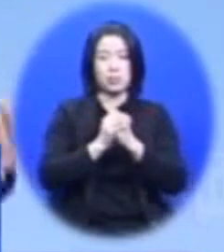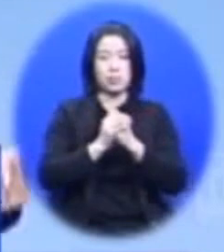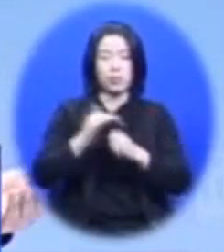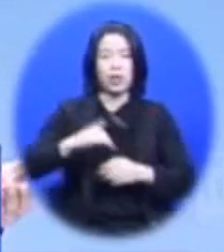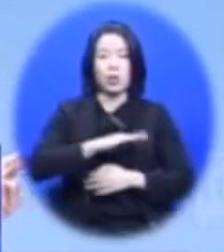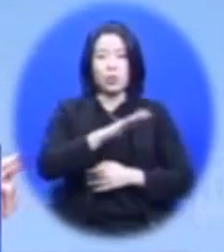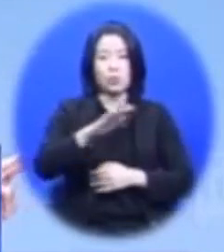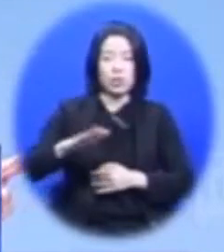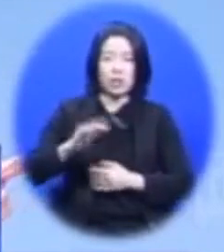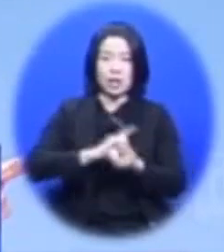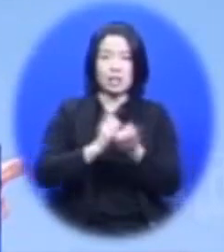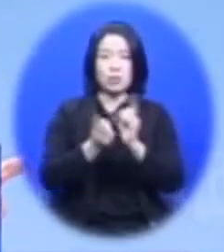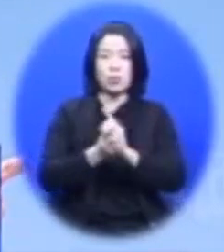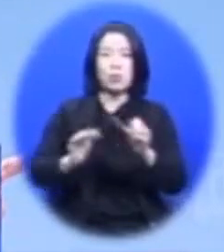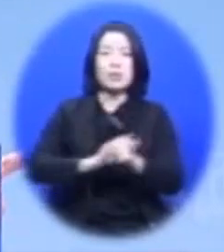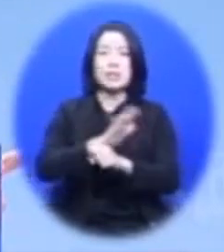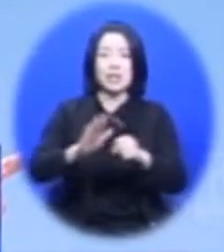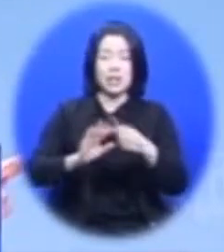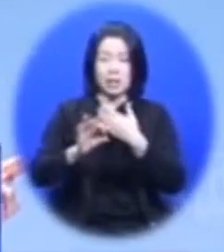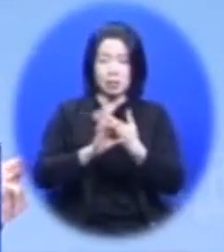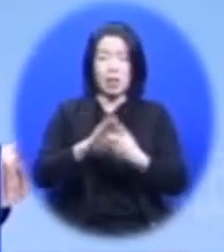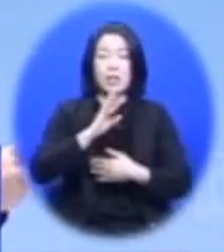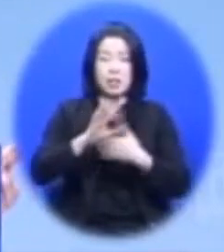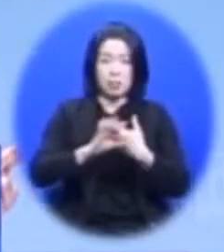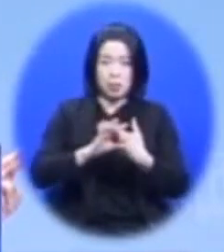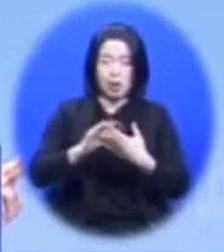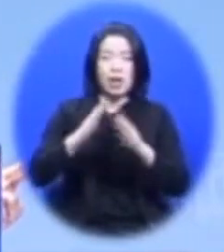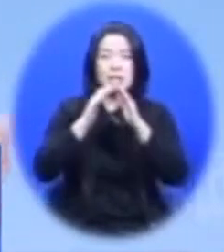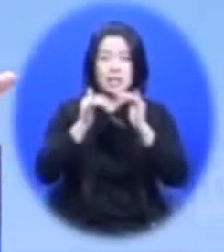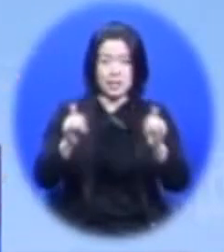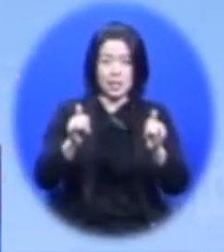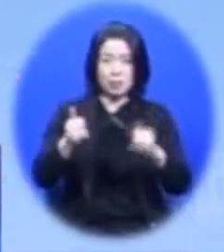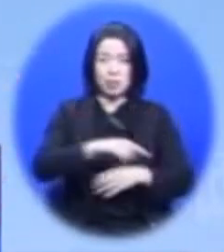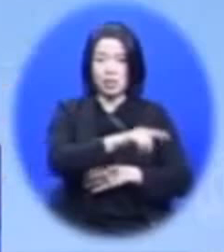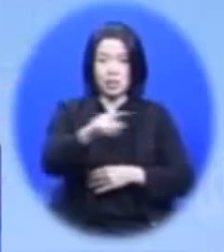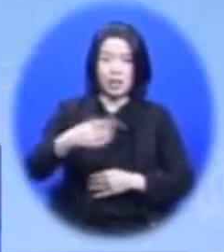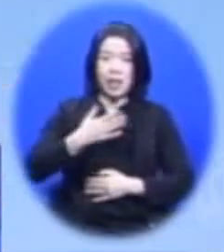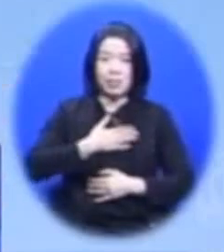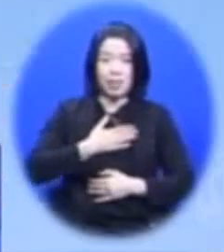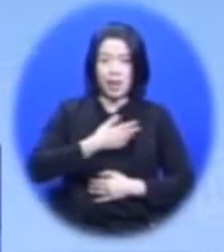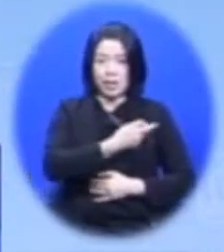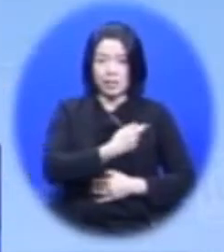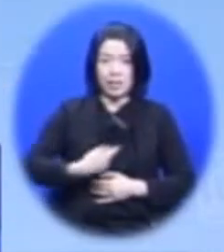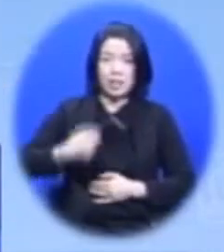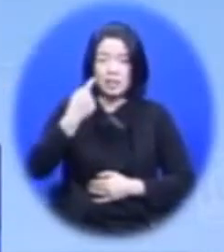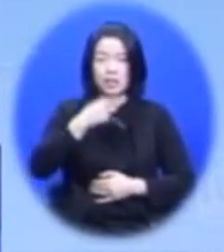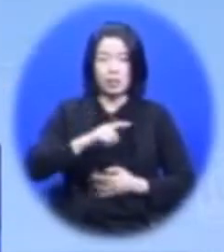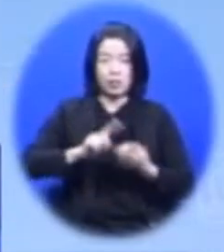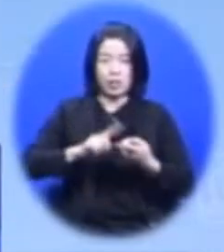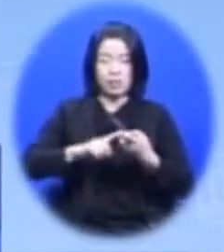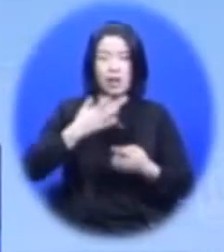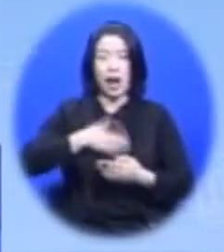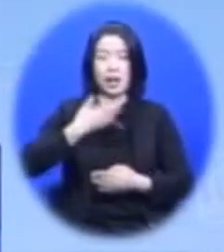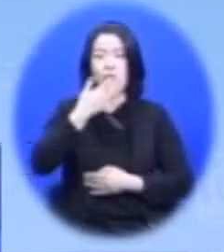우리가 서로 사랑하면 그러면 사람들이 너희가 내 제자인 줄 알리라.